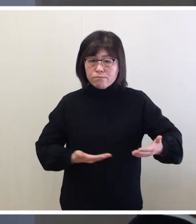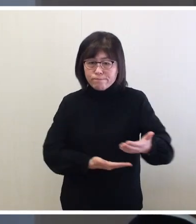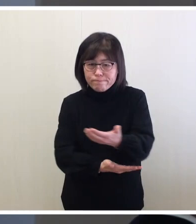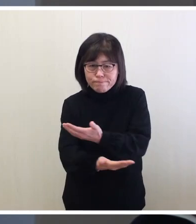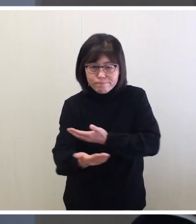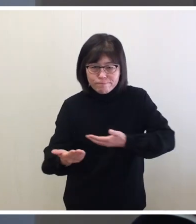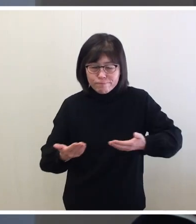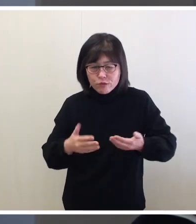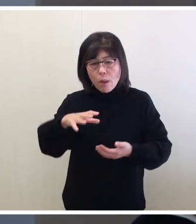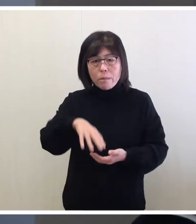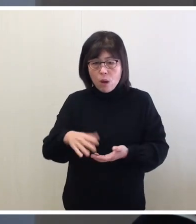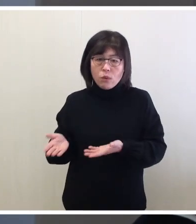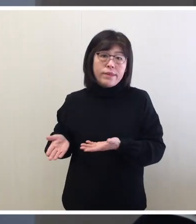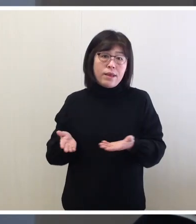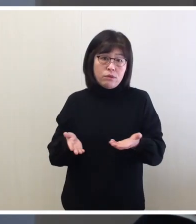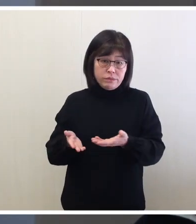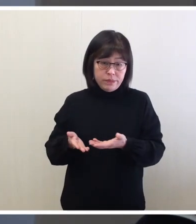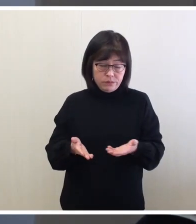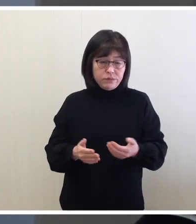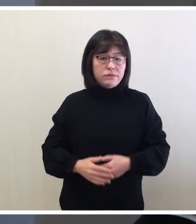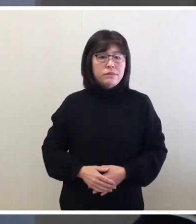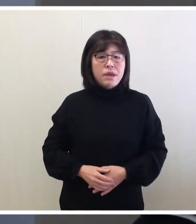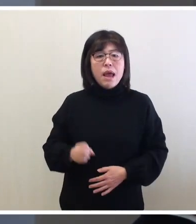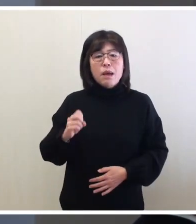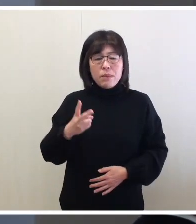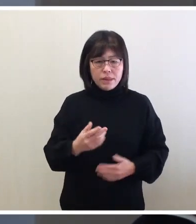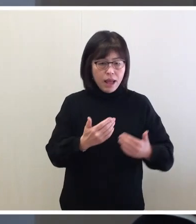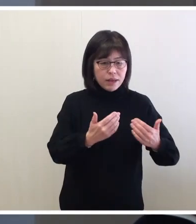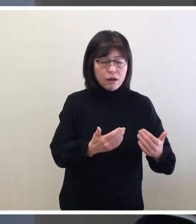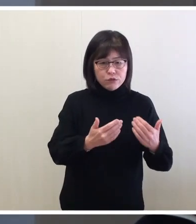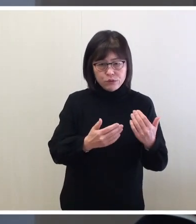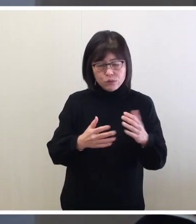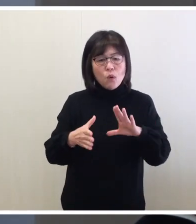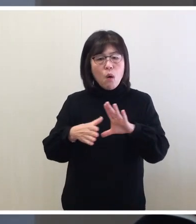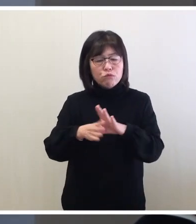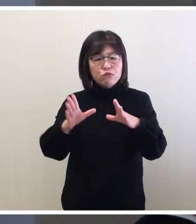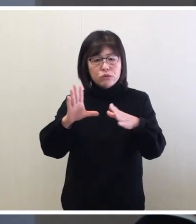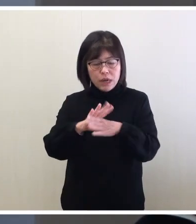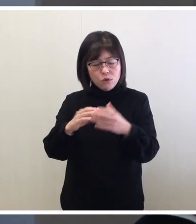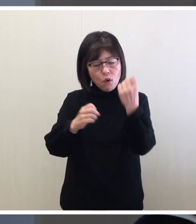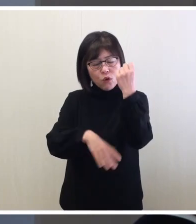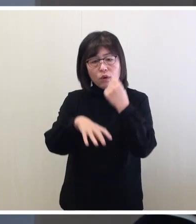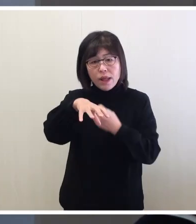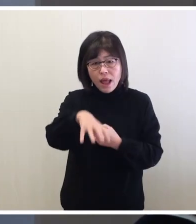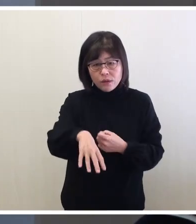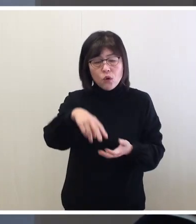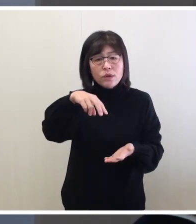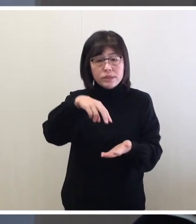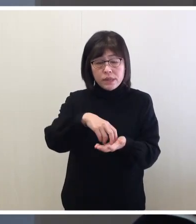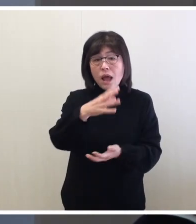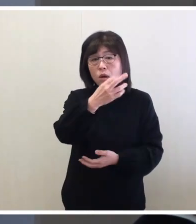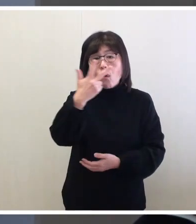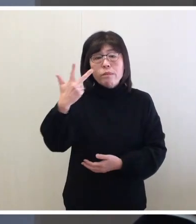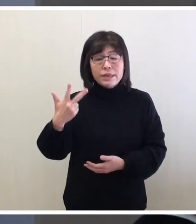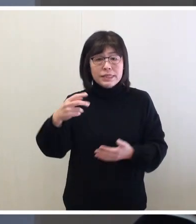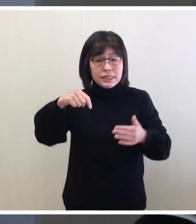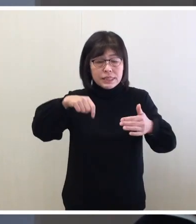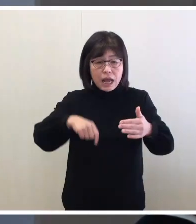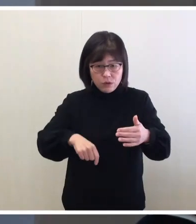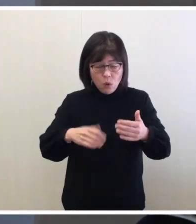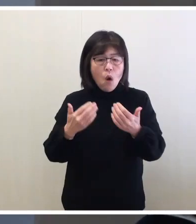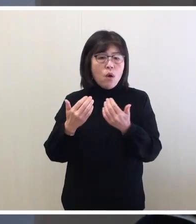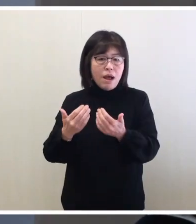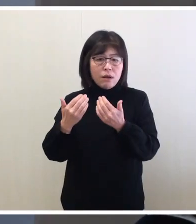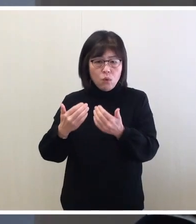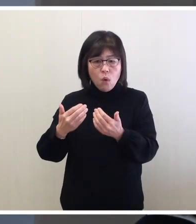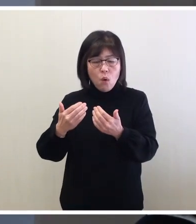生たちと交流できる場を提供していきます。また学術文化拠点としての機能強化のため、神戸市